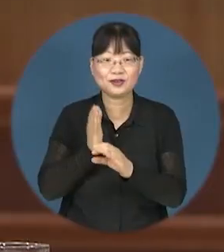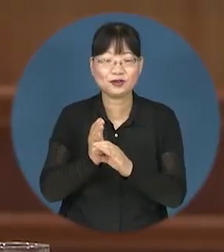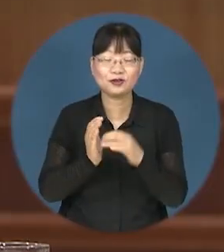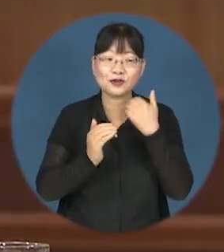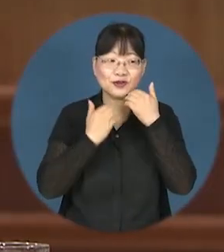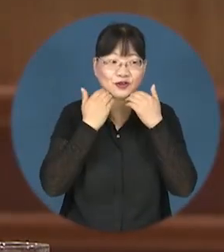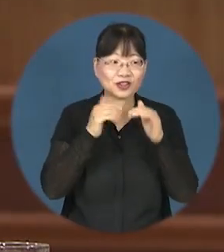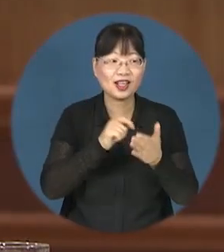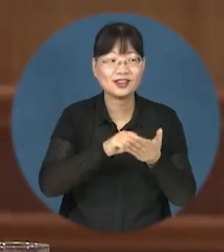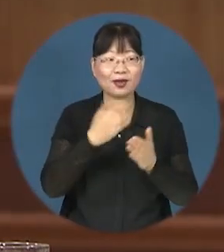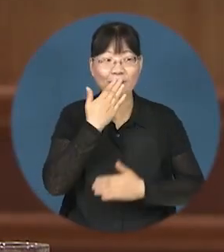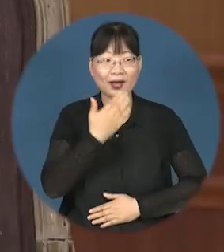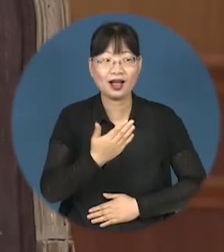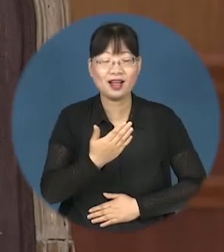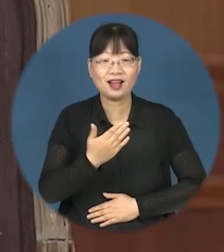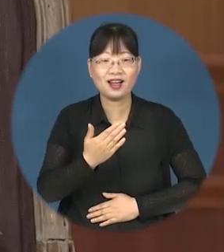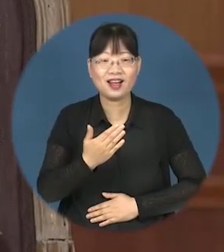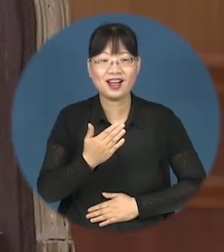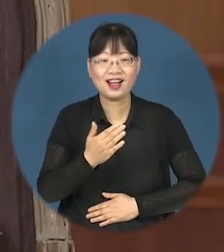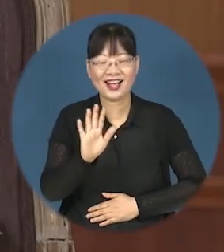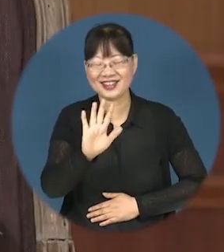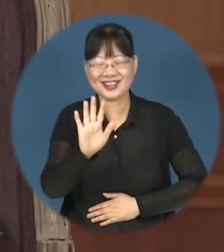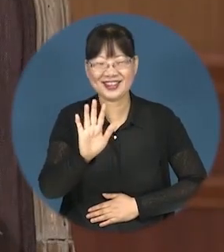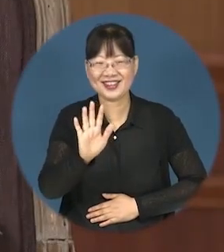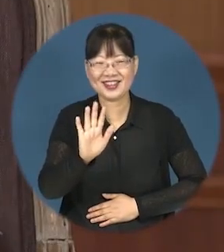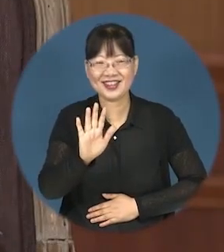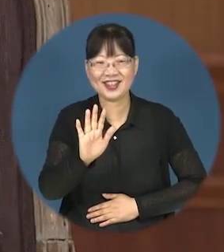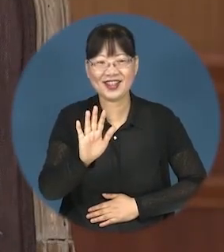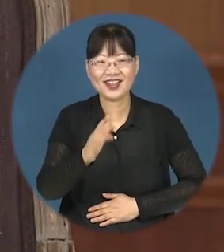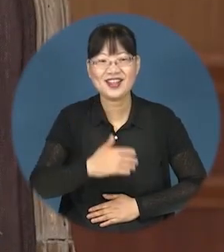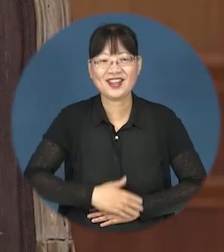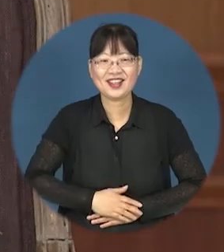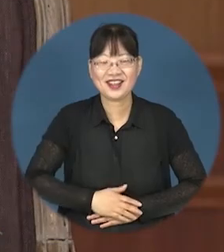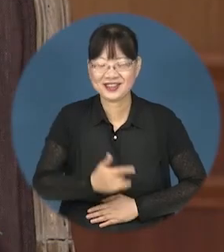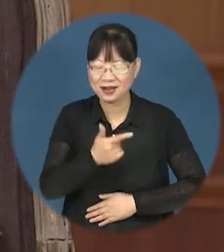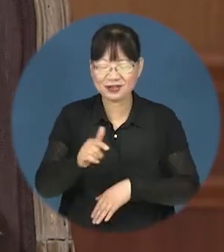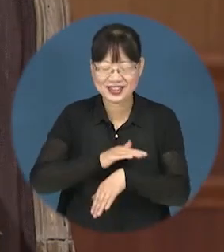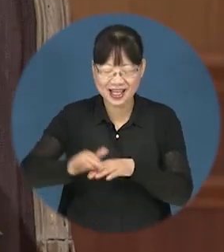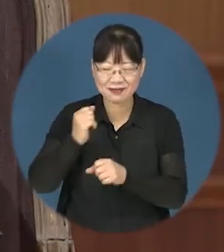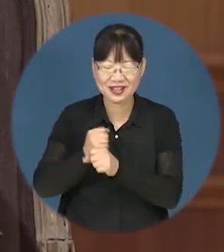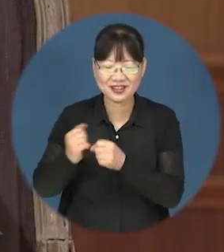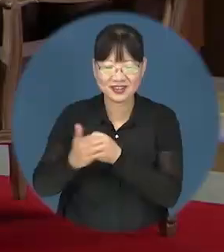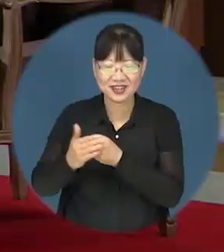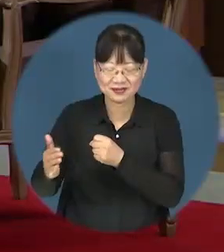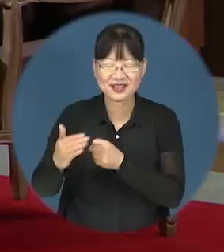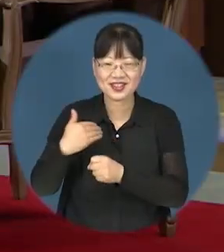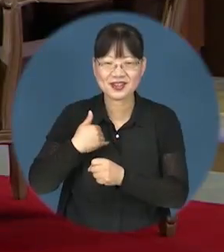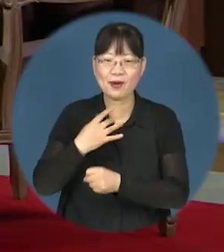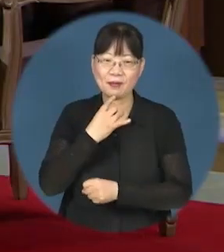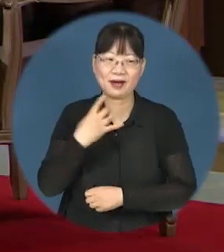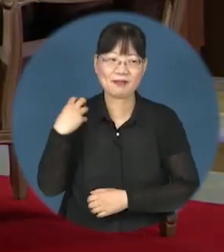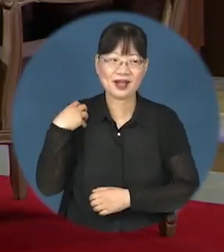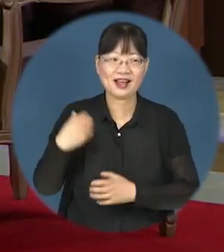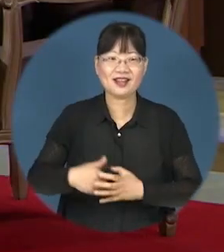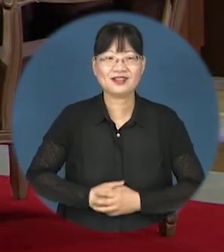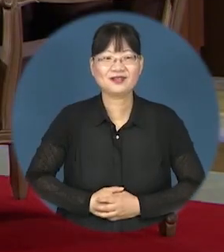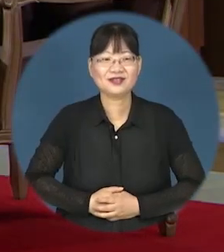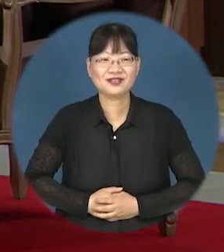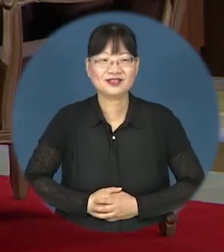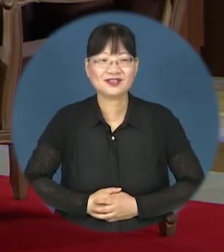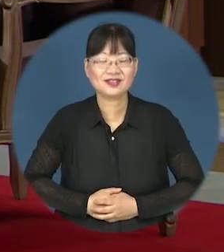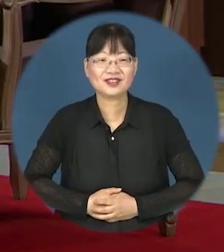그건 누구나 쓸 수 있어요 지금 아니야 안 풀었어요 아직 안 켜서 뭐 잘 나왔어 압니다 그럼 그건 제 1종의